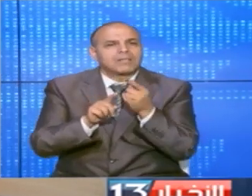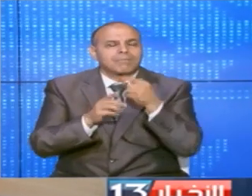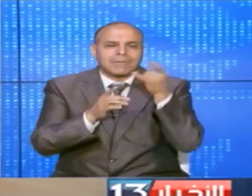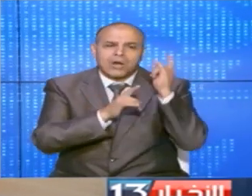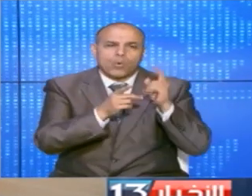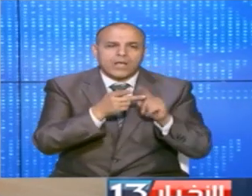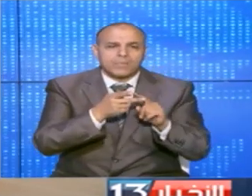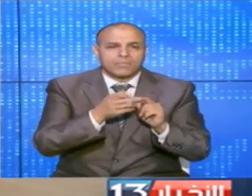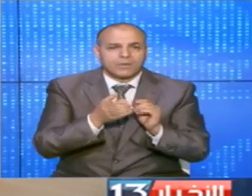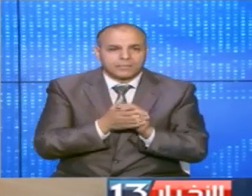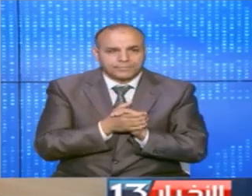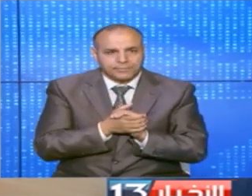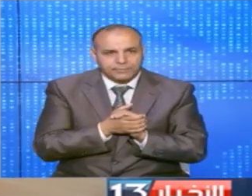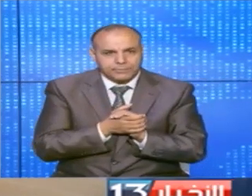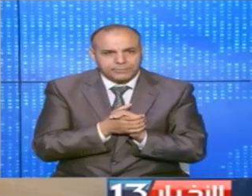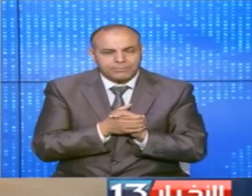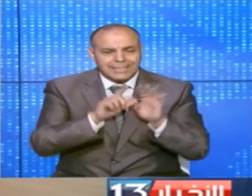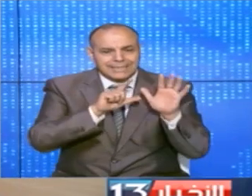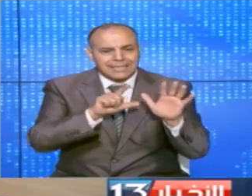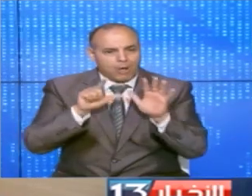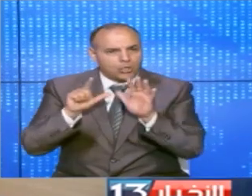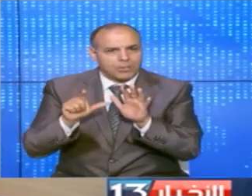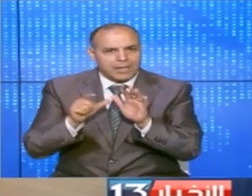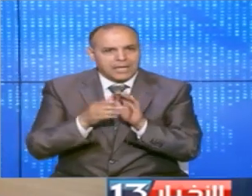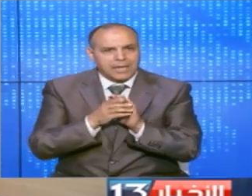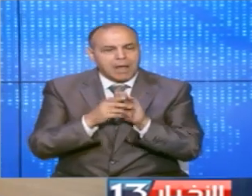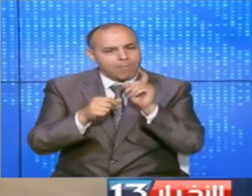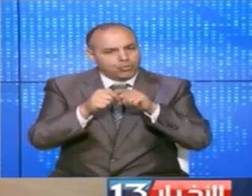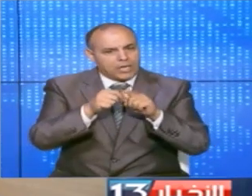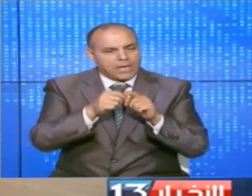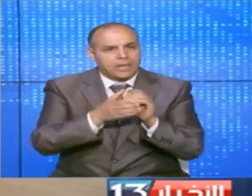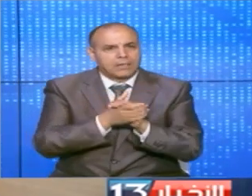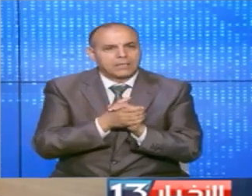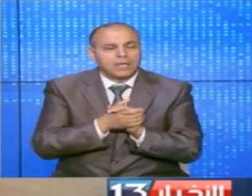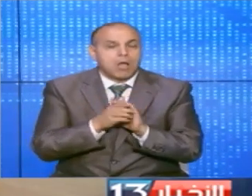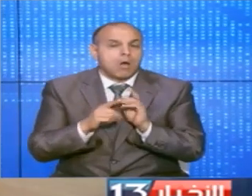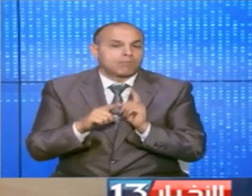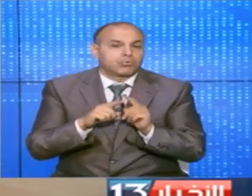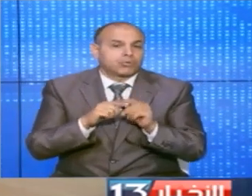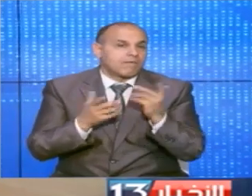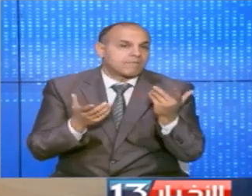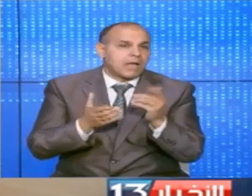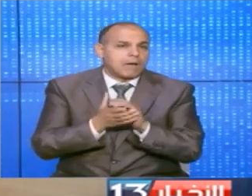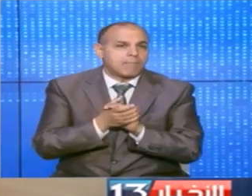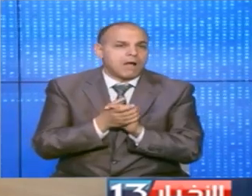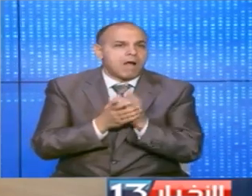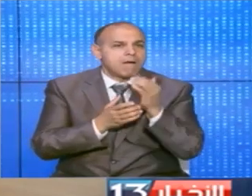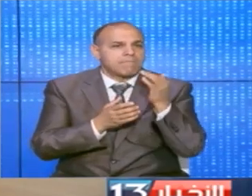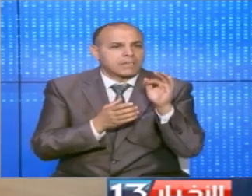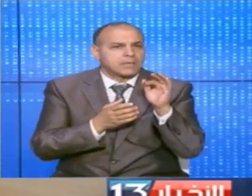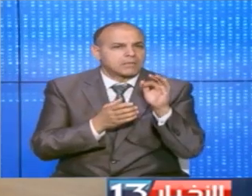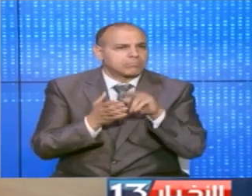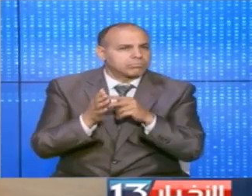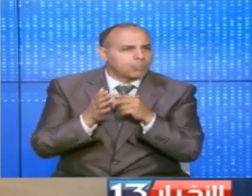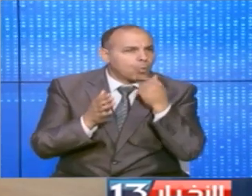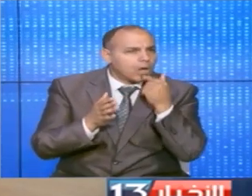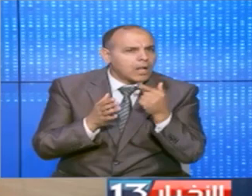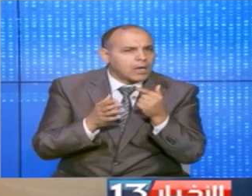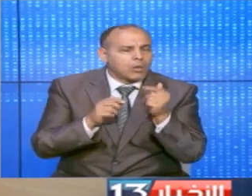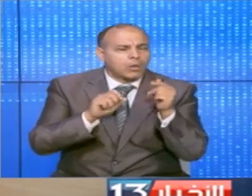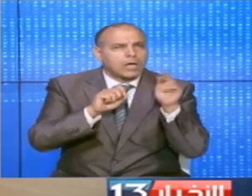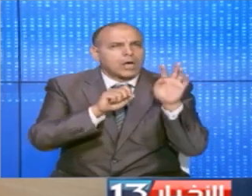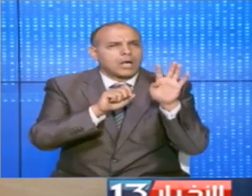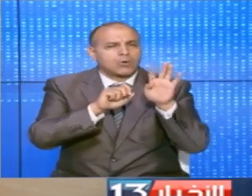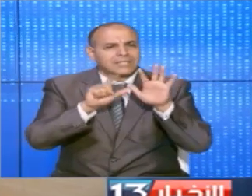كانت سبعه وسبعين اه مشاركه اضافه مائه وسبعه واربعين